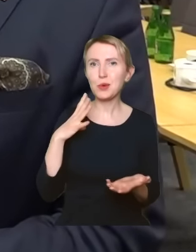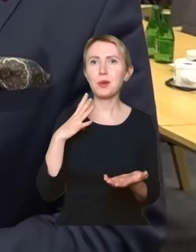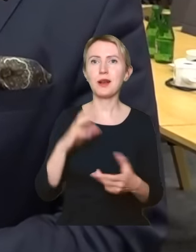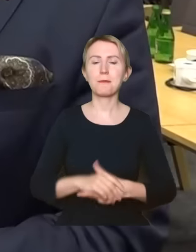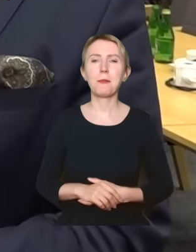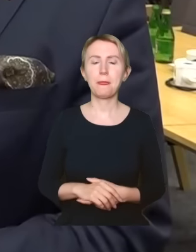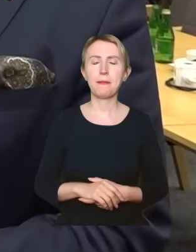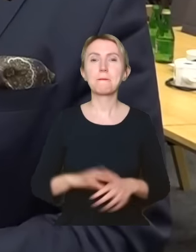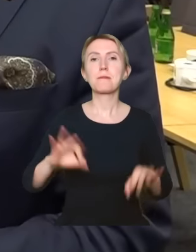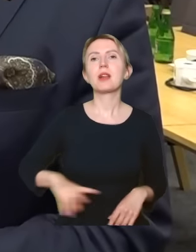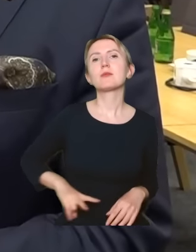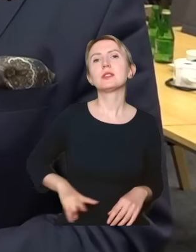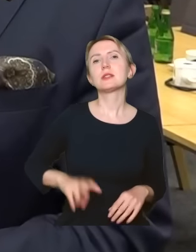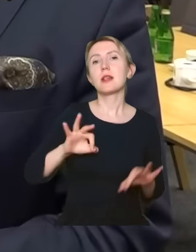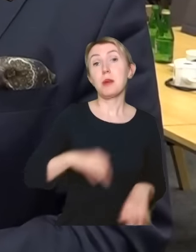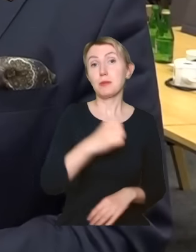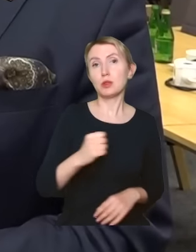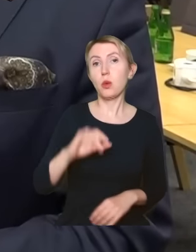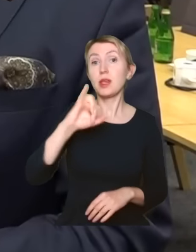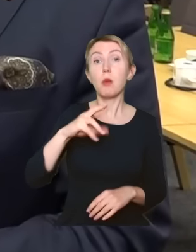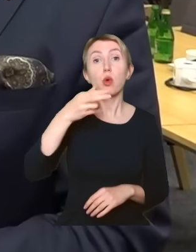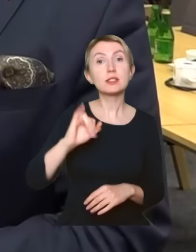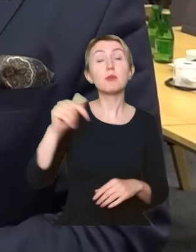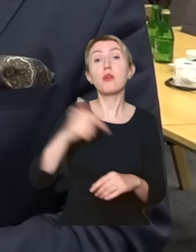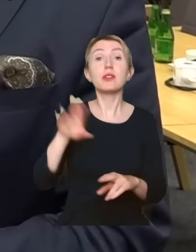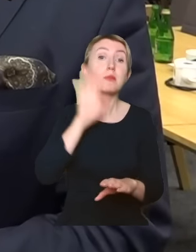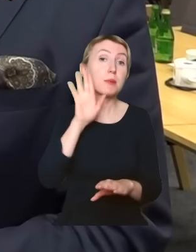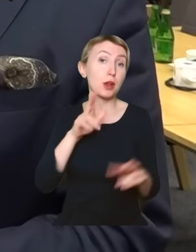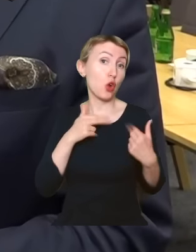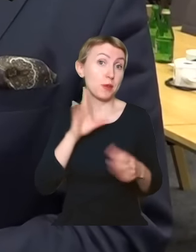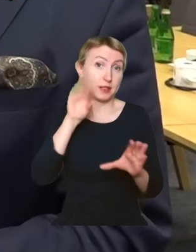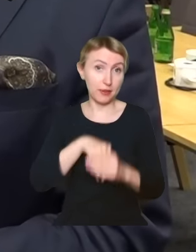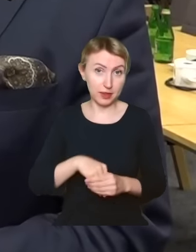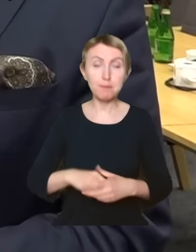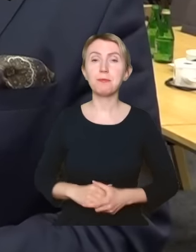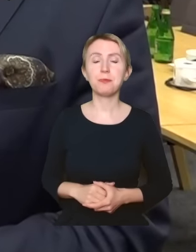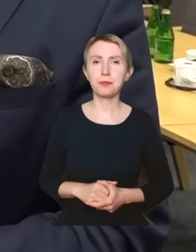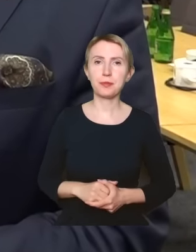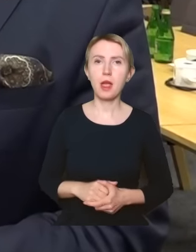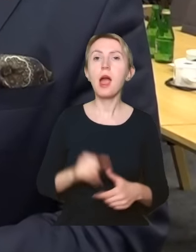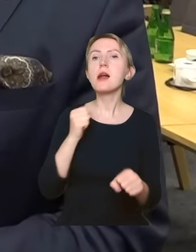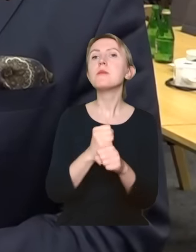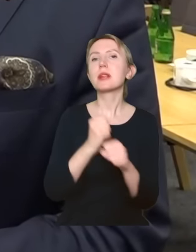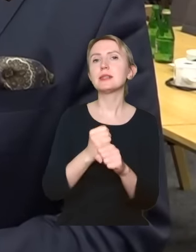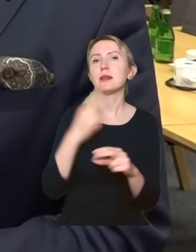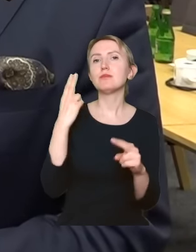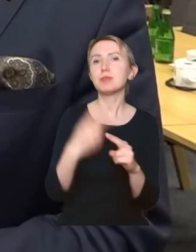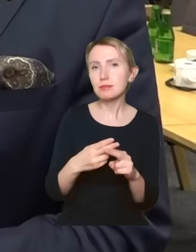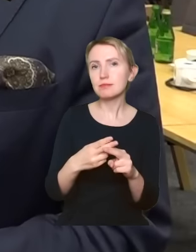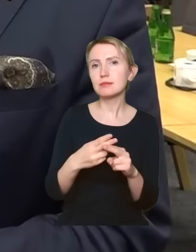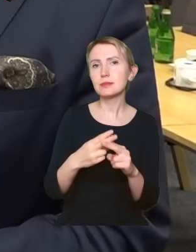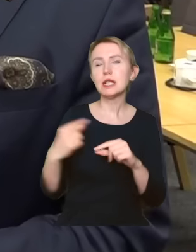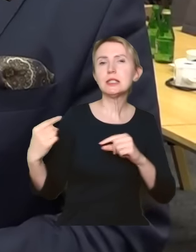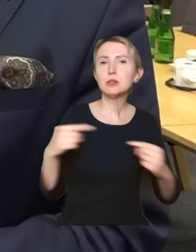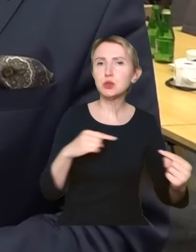pan minister, pan poseł Jabłoński powinien nadal uczestniczyć w pracach komisji. Prace zostały przerwane po burzliwej